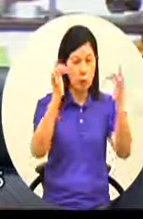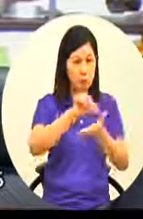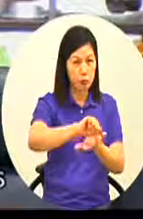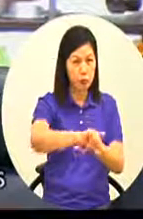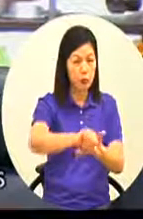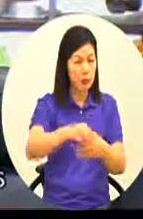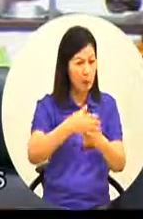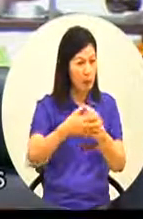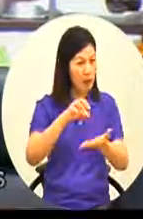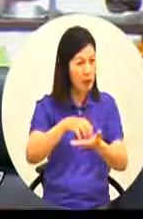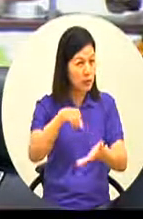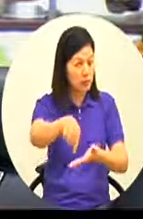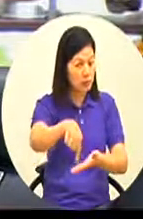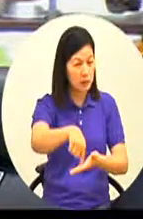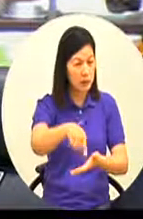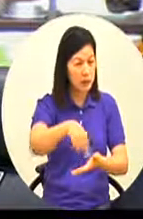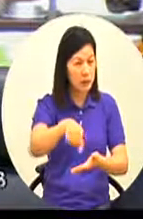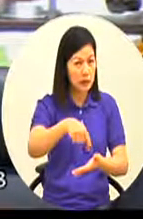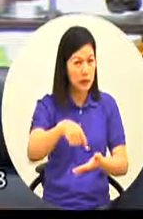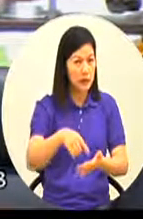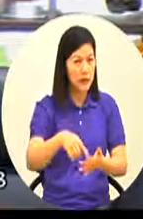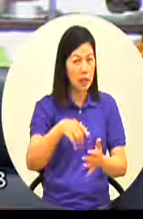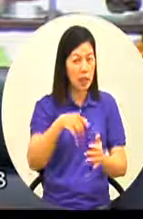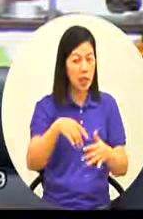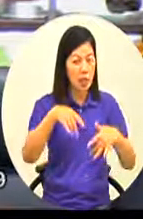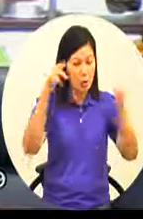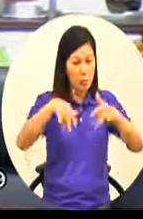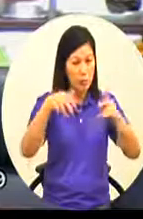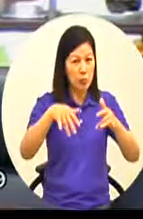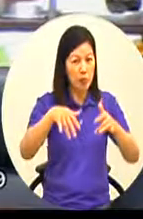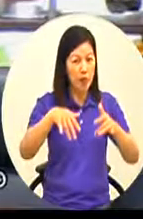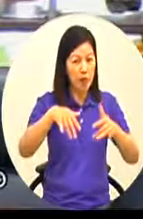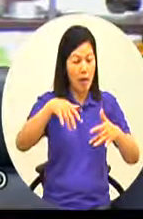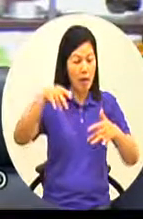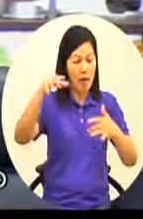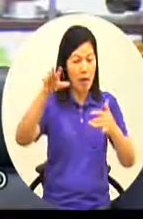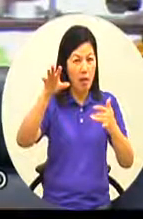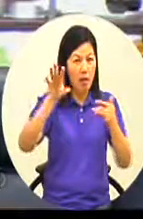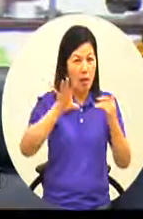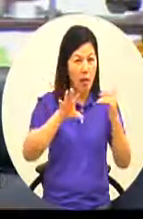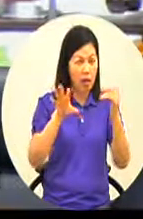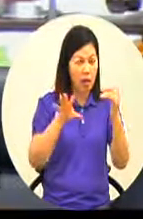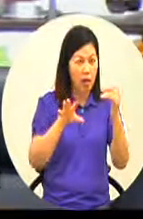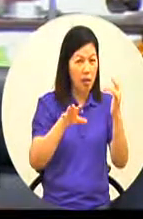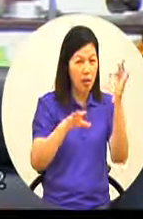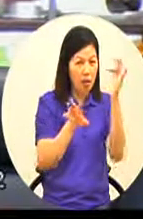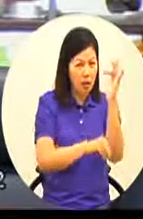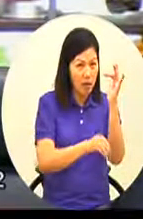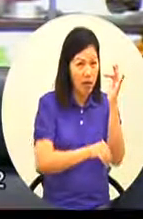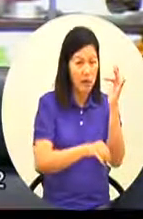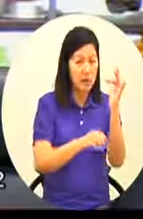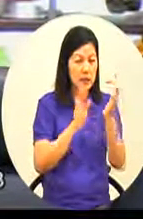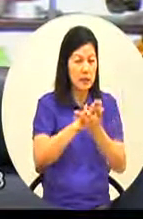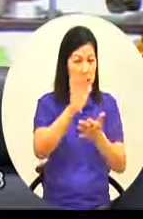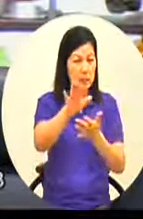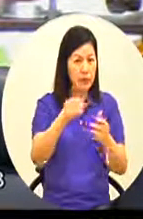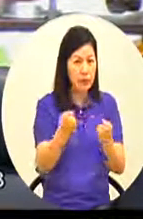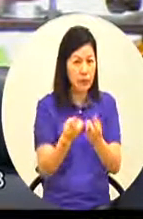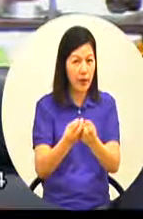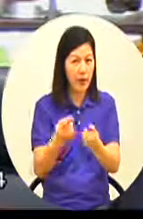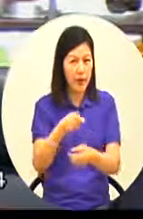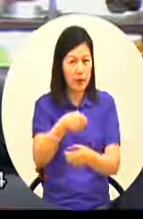保证讲，在雨水它不会往下流，不会造成未来像这